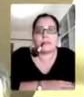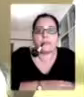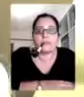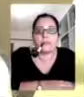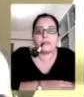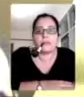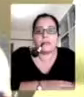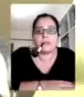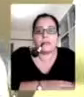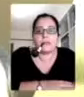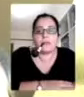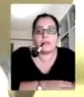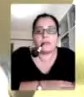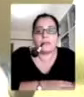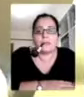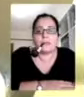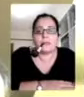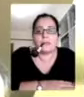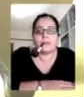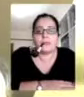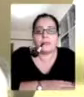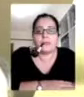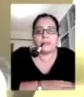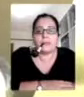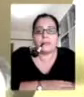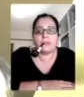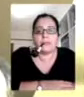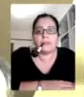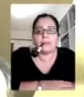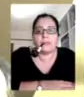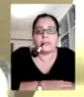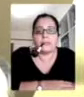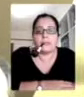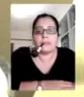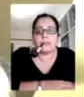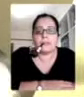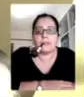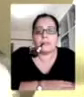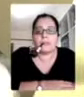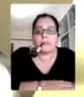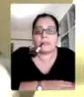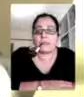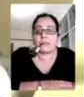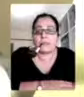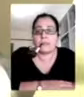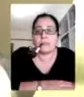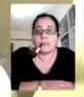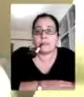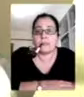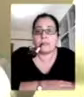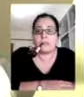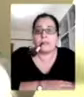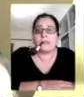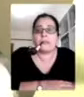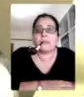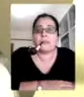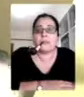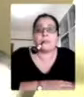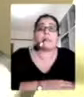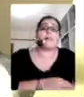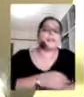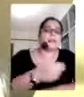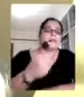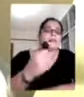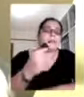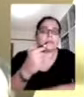bir oturup 2-3 dakika arkadaşlara bir şey anlatsanız, bana biraz evvel yayın arasında bir telefon geldi de ona bir geri dönmem lazım. Ben geri döneceğim size dedim. Ben